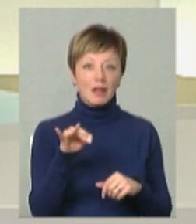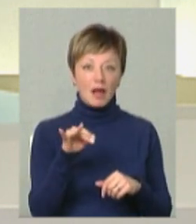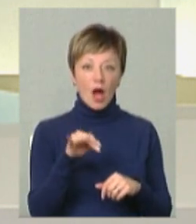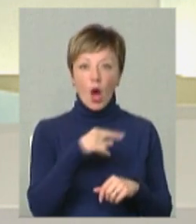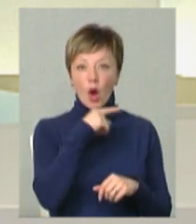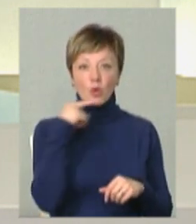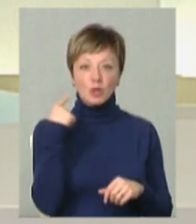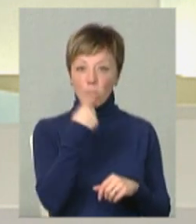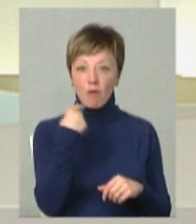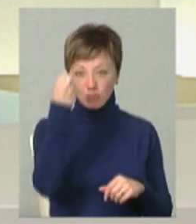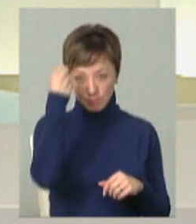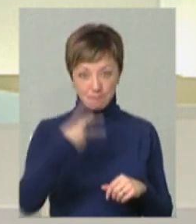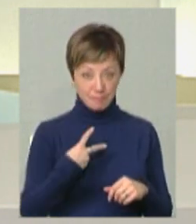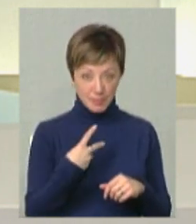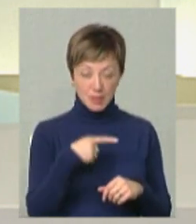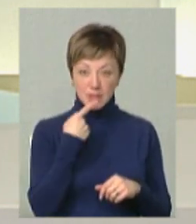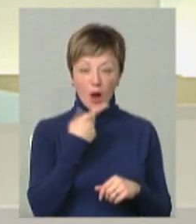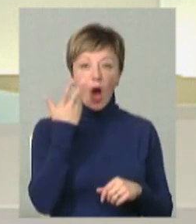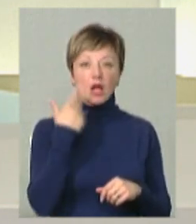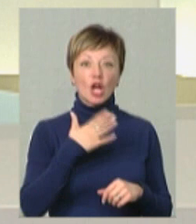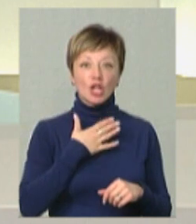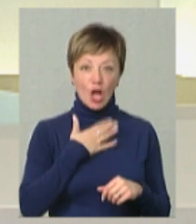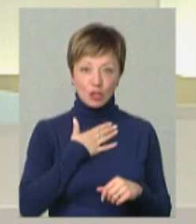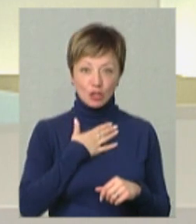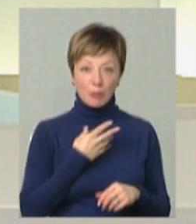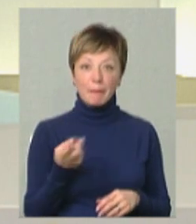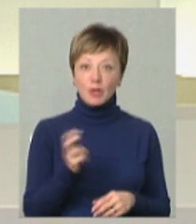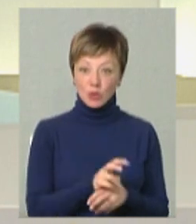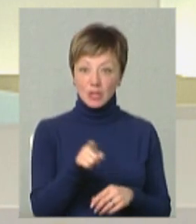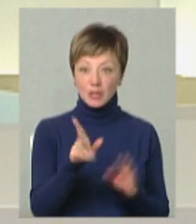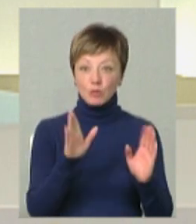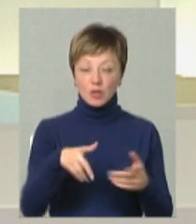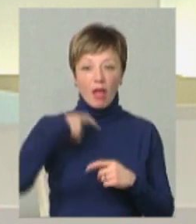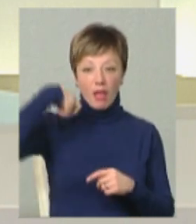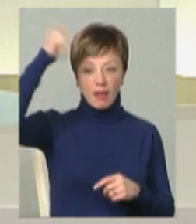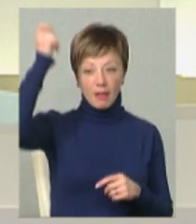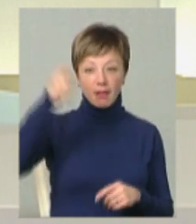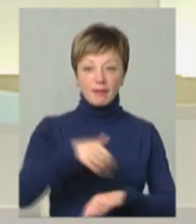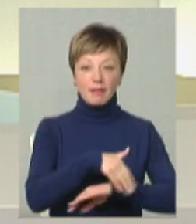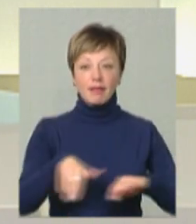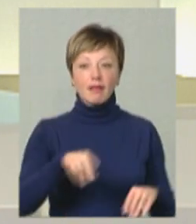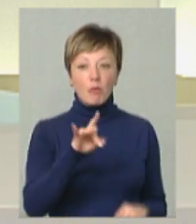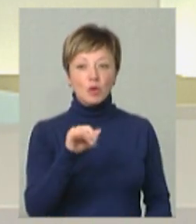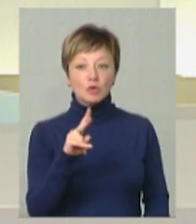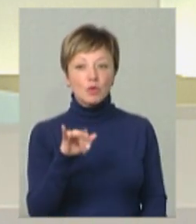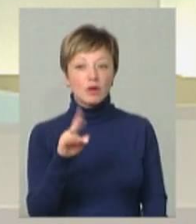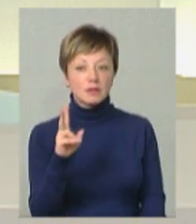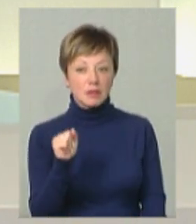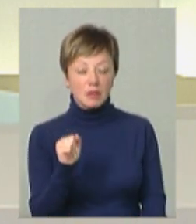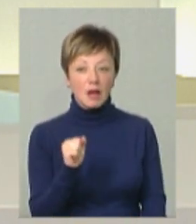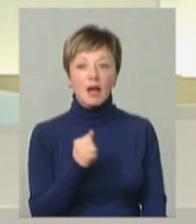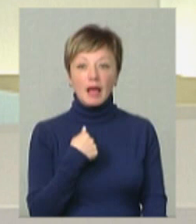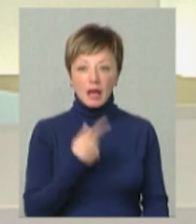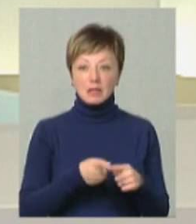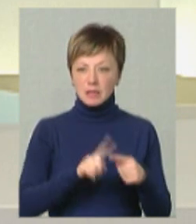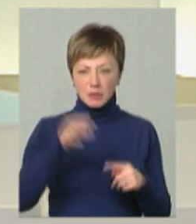прокляли мене і сказали, що коли наші прийдуть, то ти будеш вісіти на Проскуровський. Хочу, я